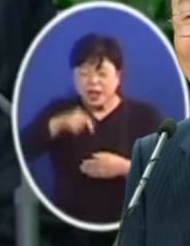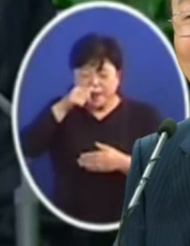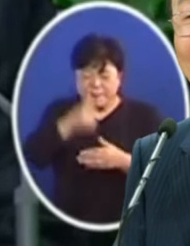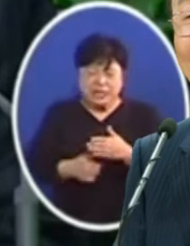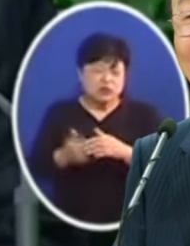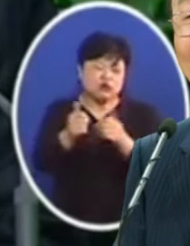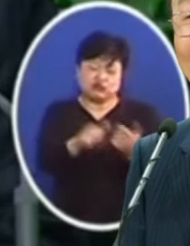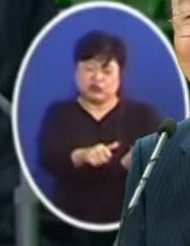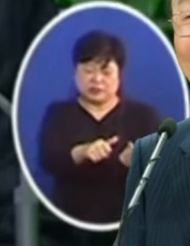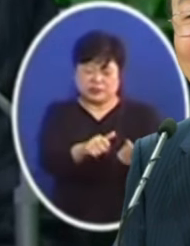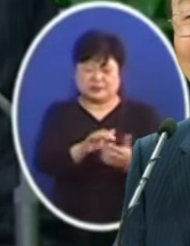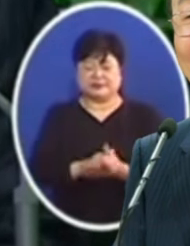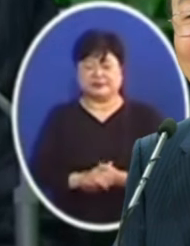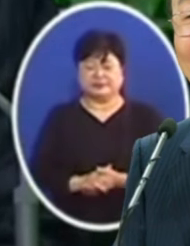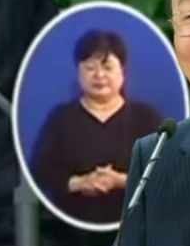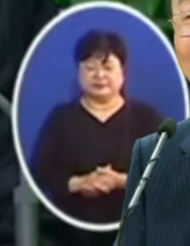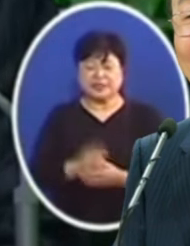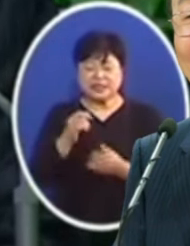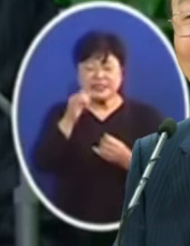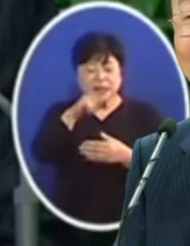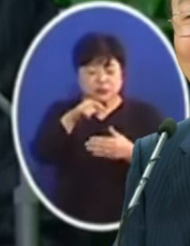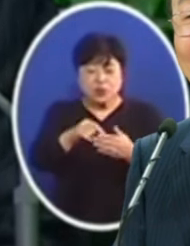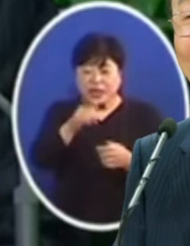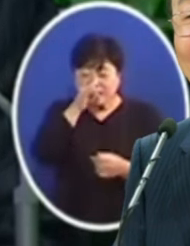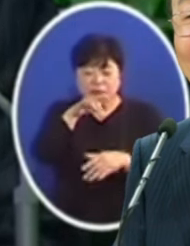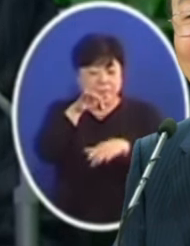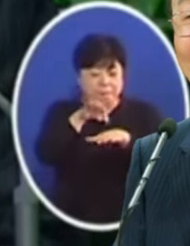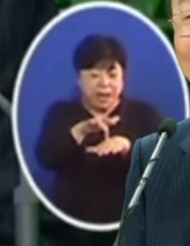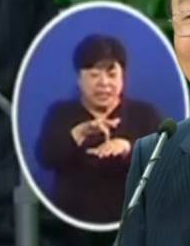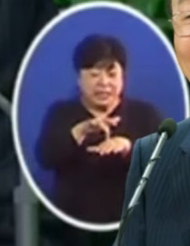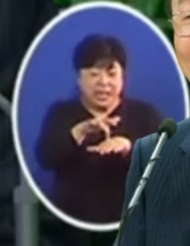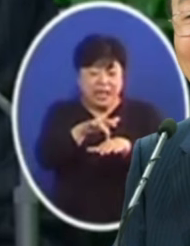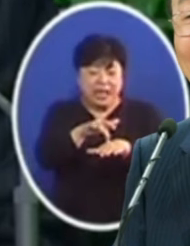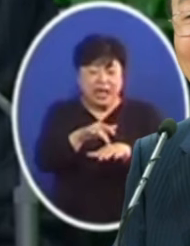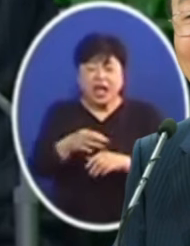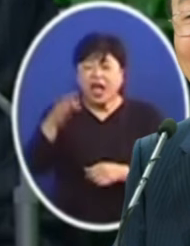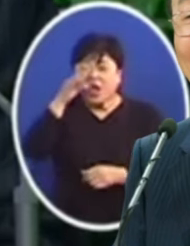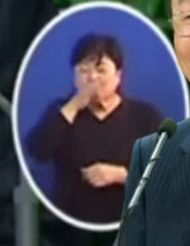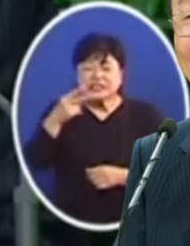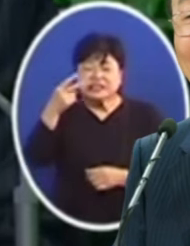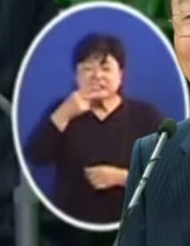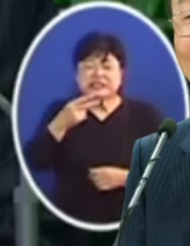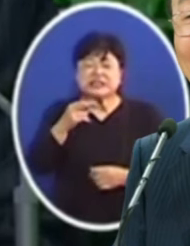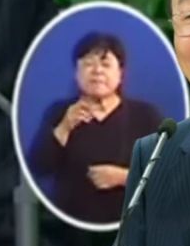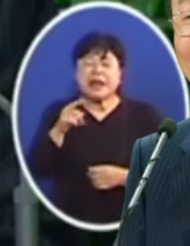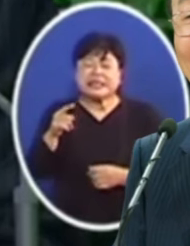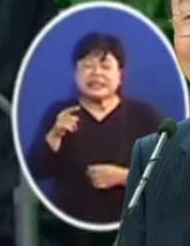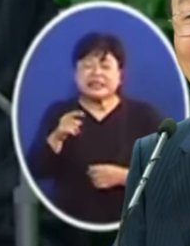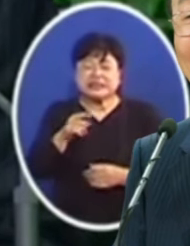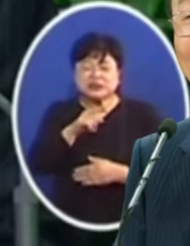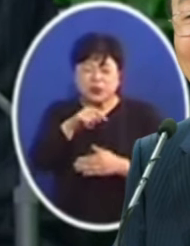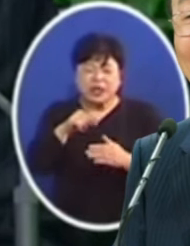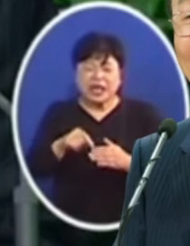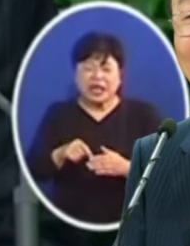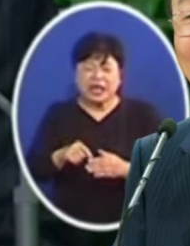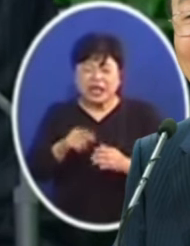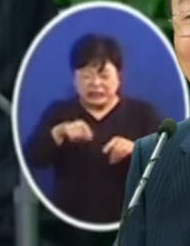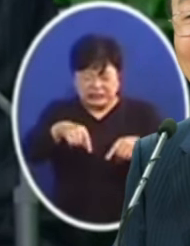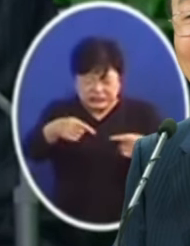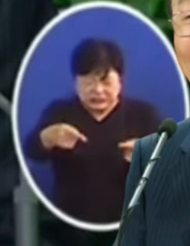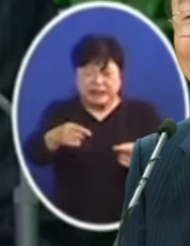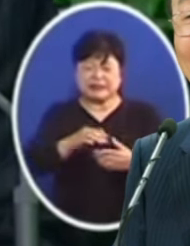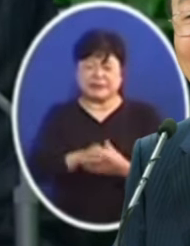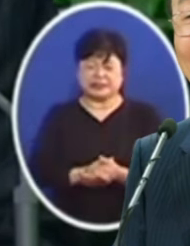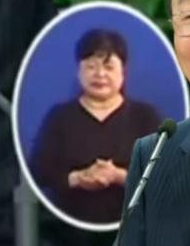것입니다. 한 사람 속에 들어있는 마귀의 수가 돼지 2,000마리 속에 들어갈 만한 수가